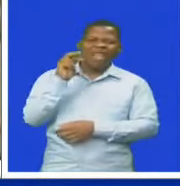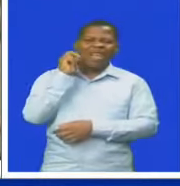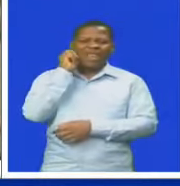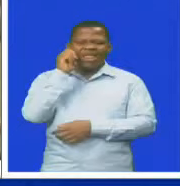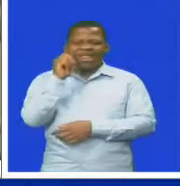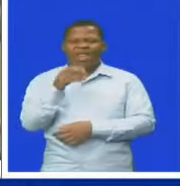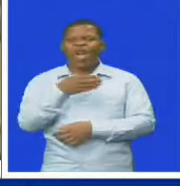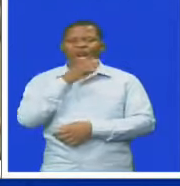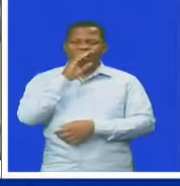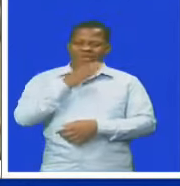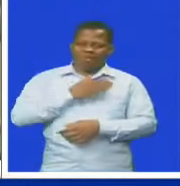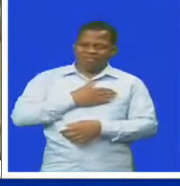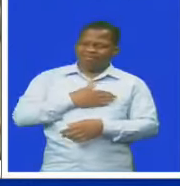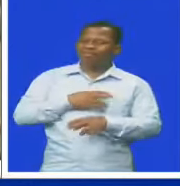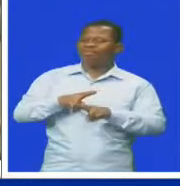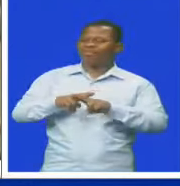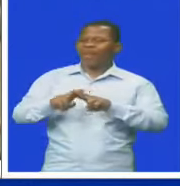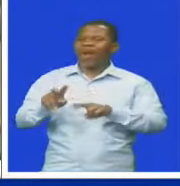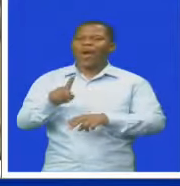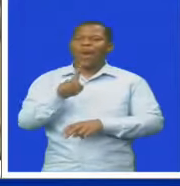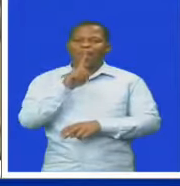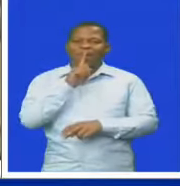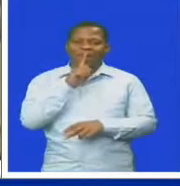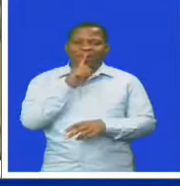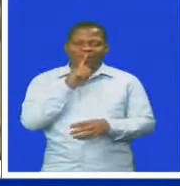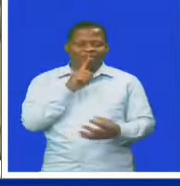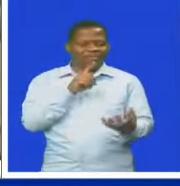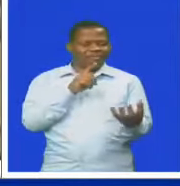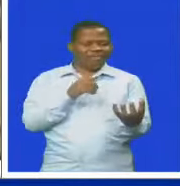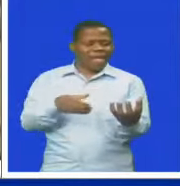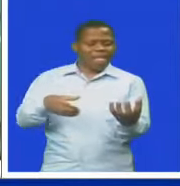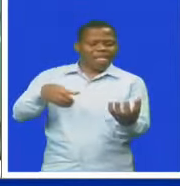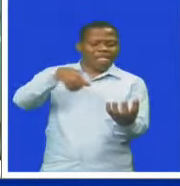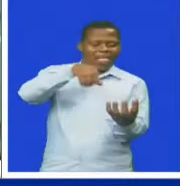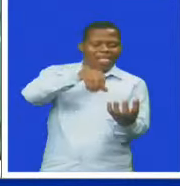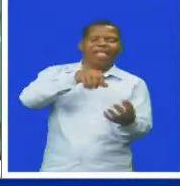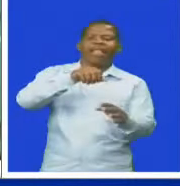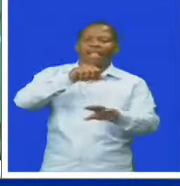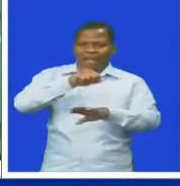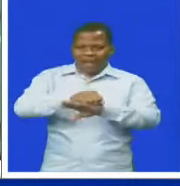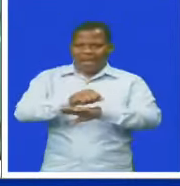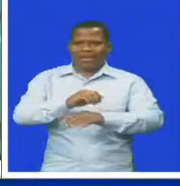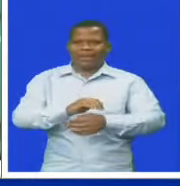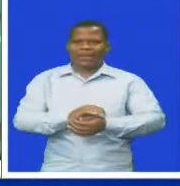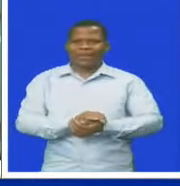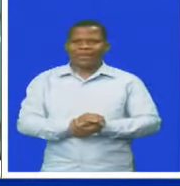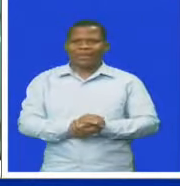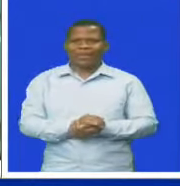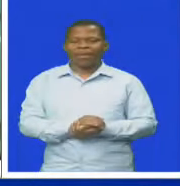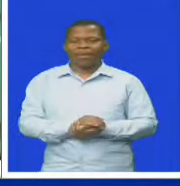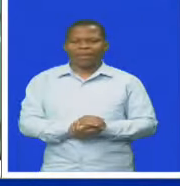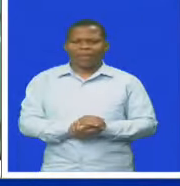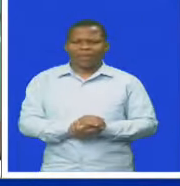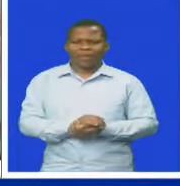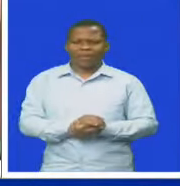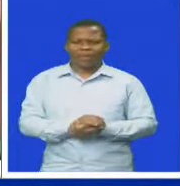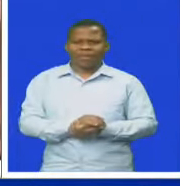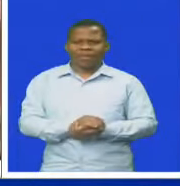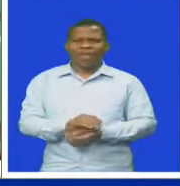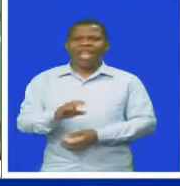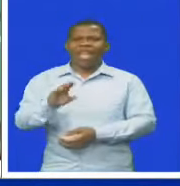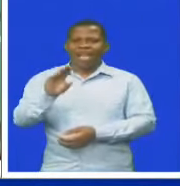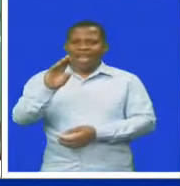ti funa kunathiswa ufuna lokwa nalokho tinel pawo siyatikhelela emanti